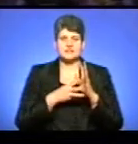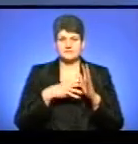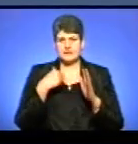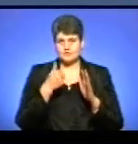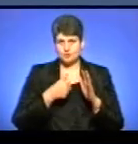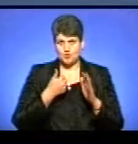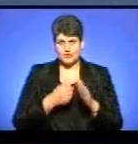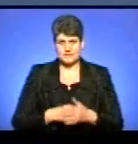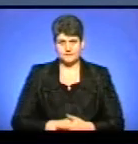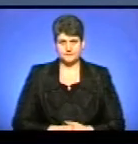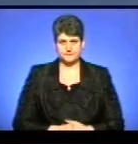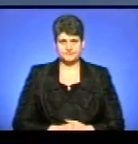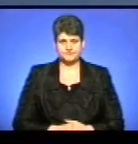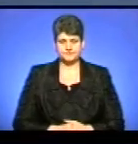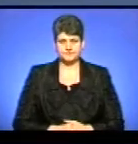2018 році.